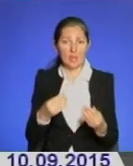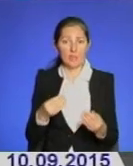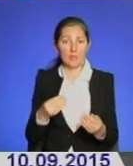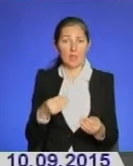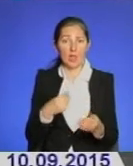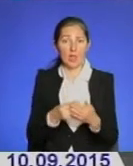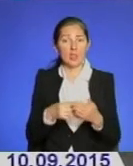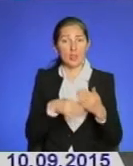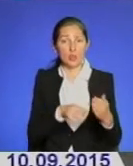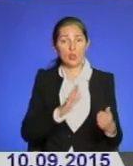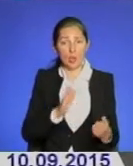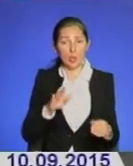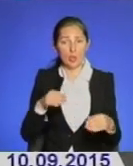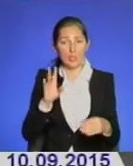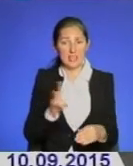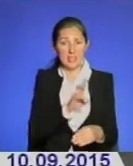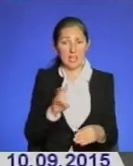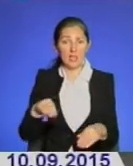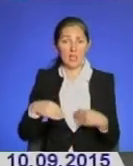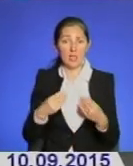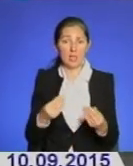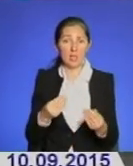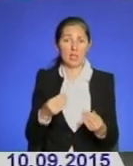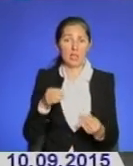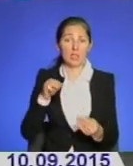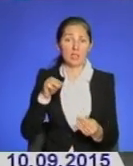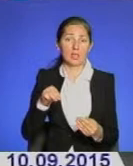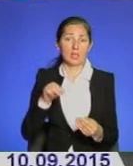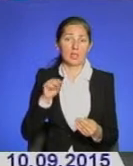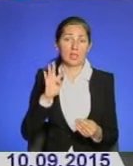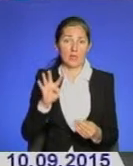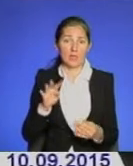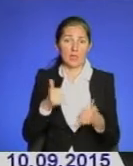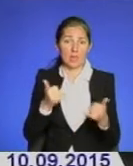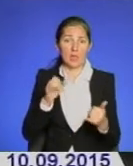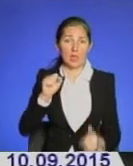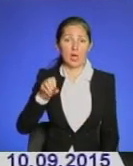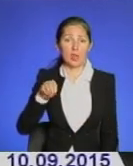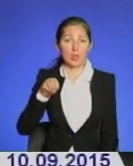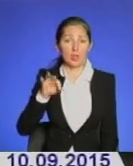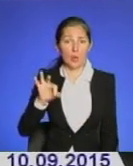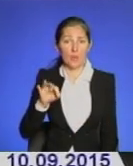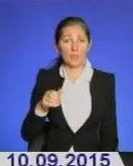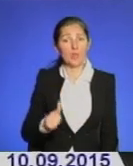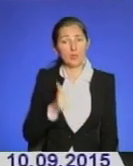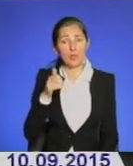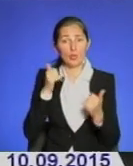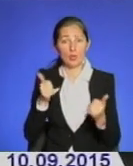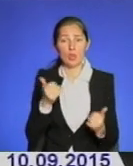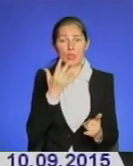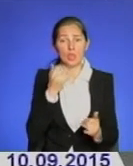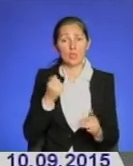спонсори були дали там церква Т-4 для АТО. З гордістю сьогодні